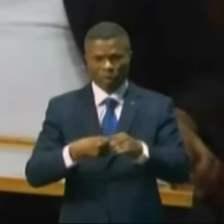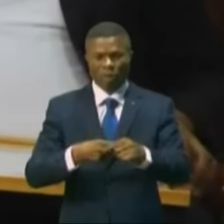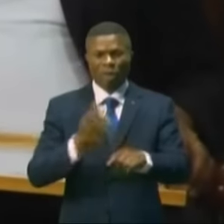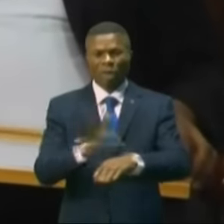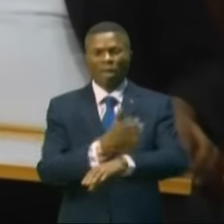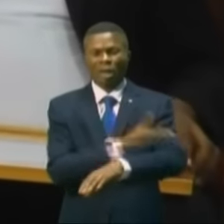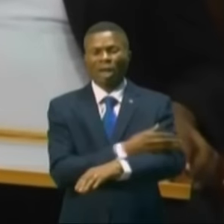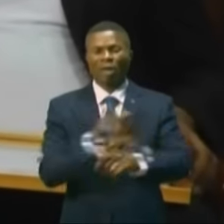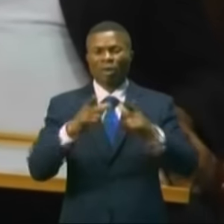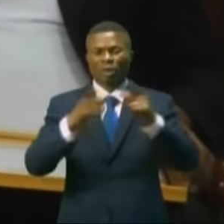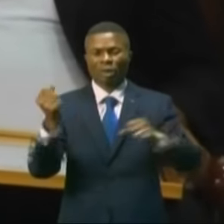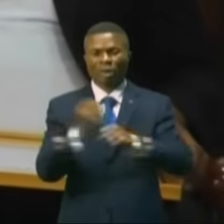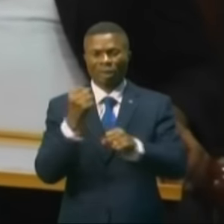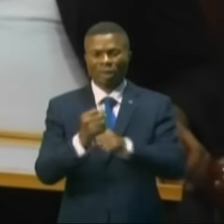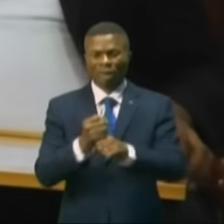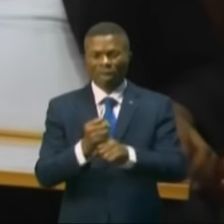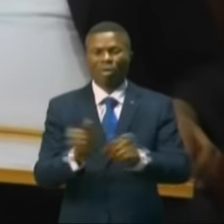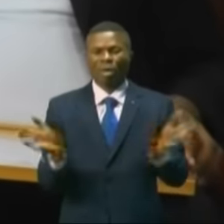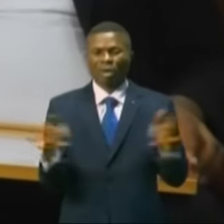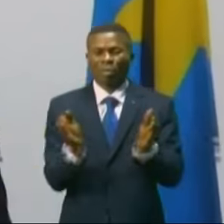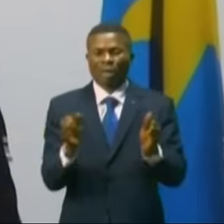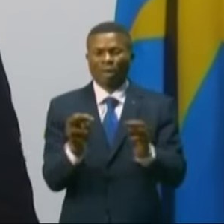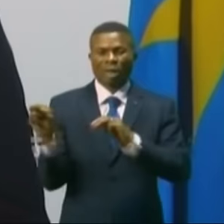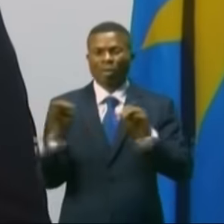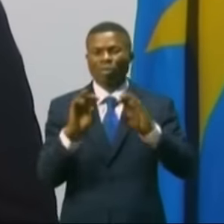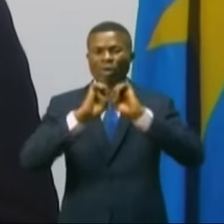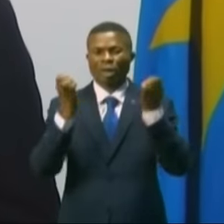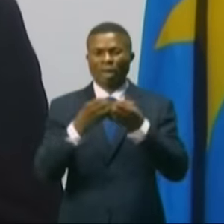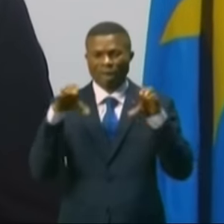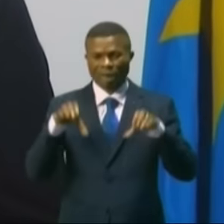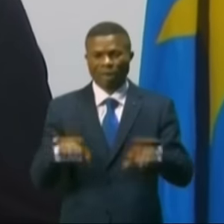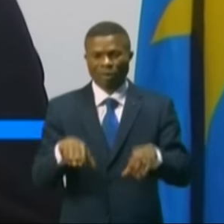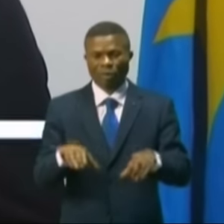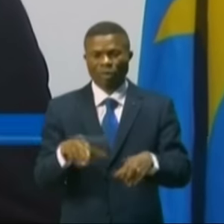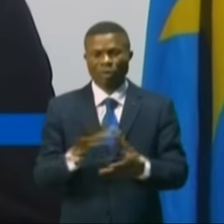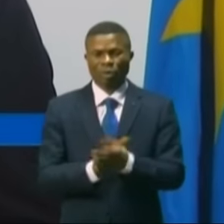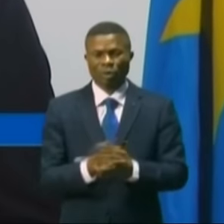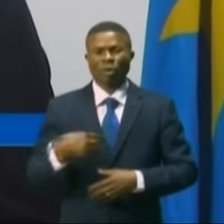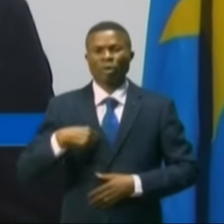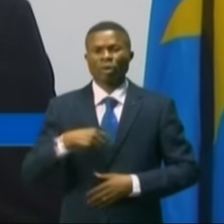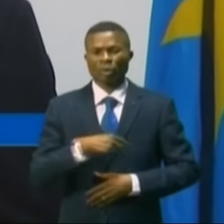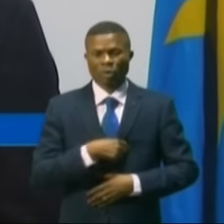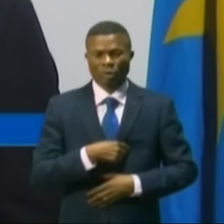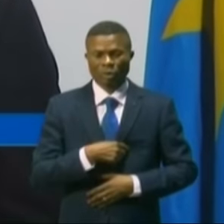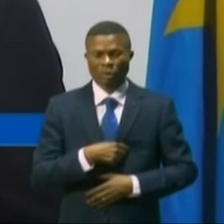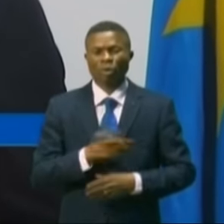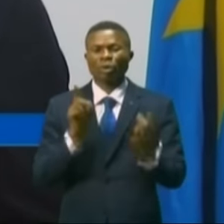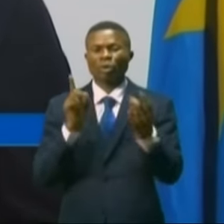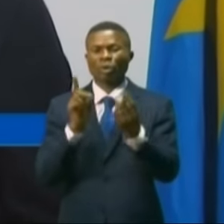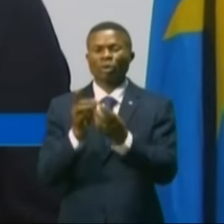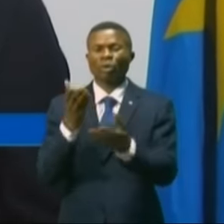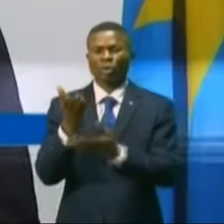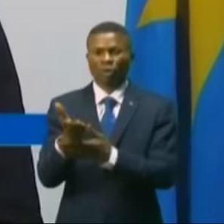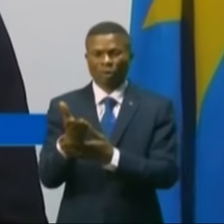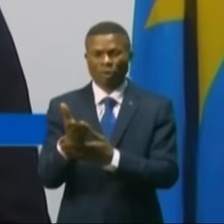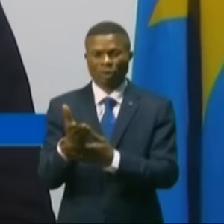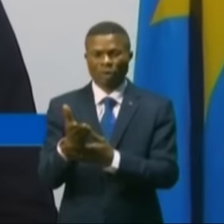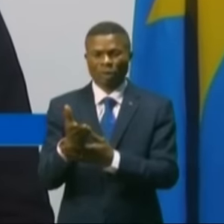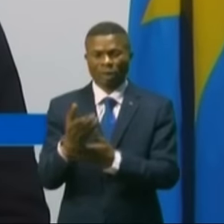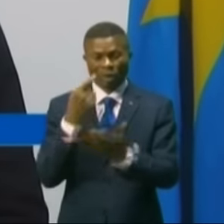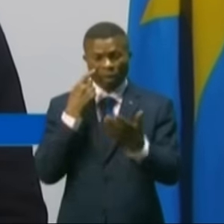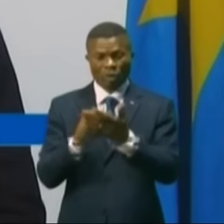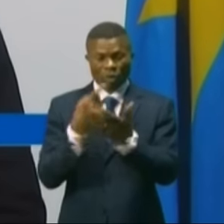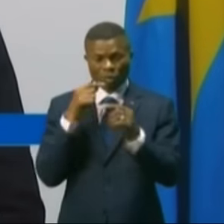aventure au service des petites et moyennes entreprises congolaises. Nous avons été touchés et marqués.